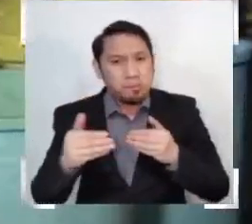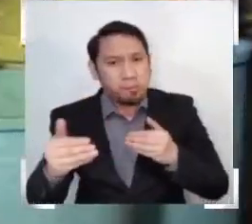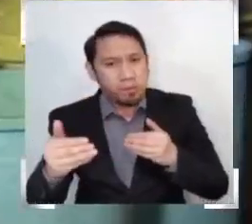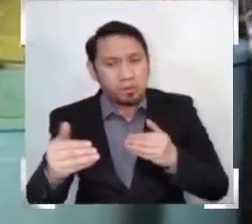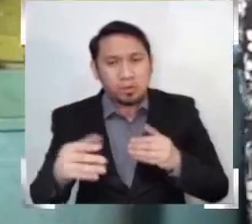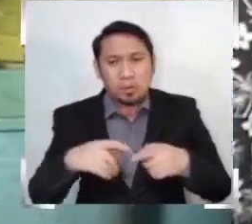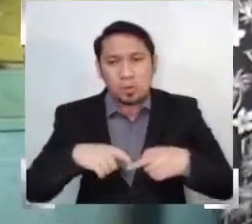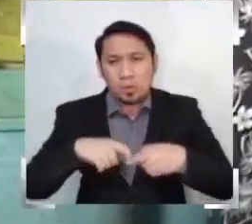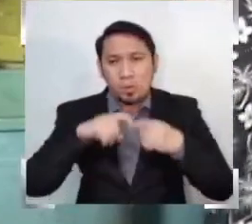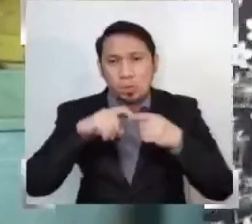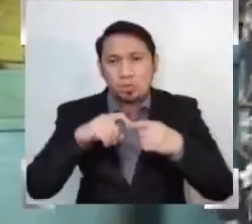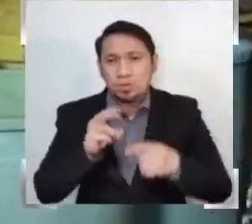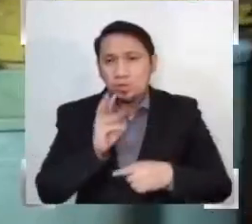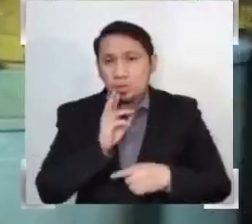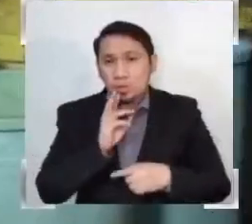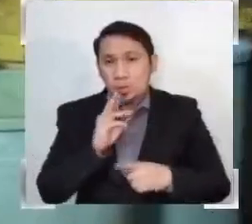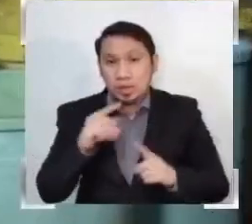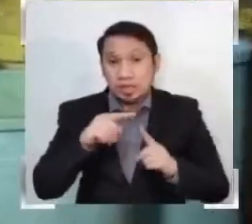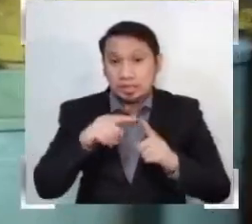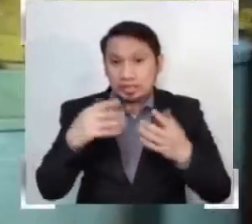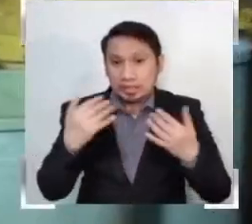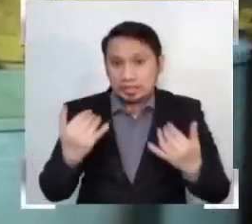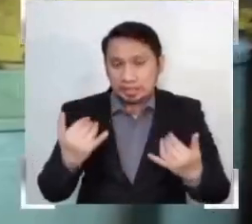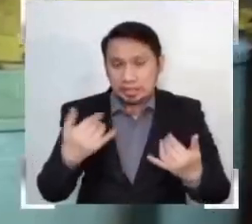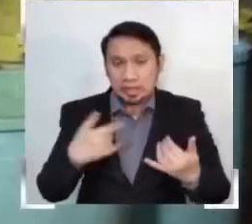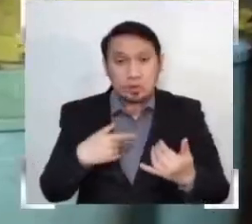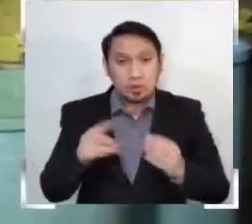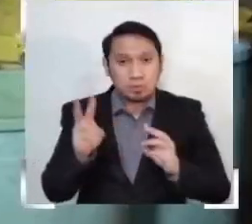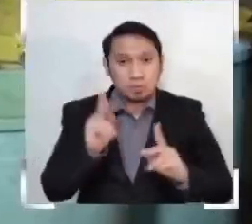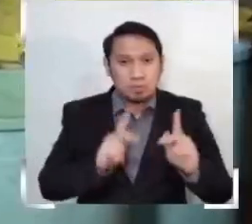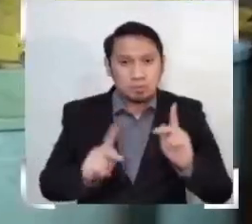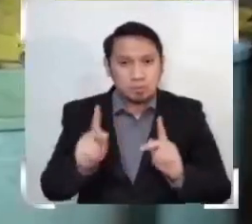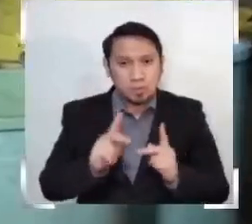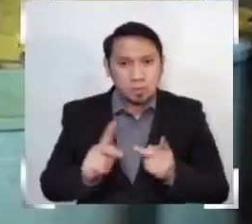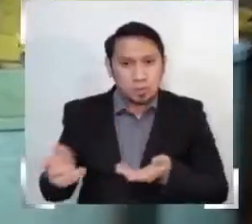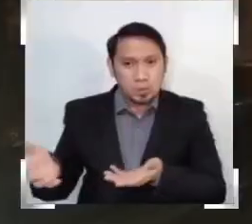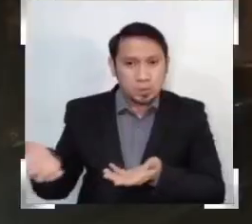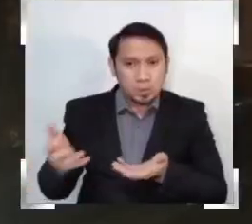Hanggang sa mga oras na ito ay nag-iigib pa rin ang mga residente.